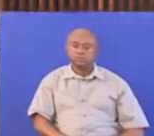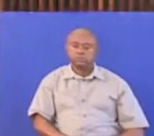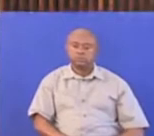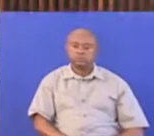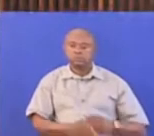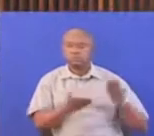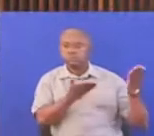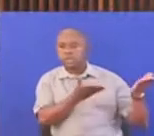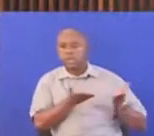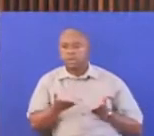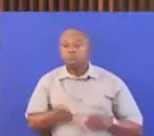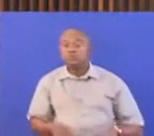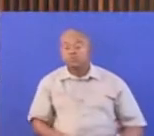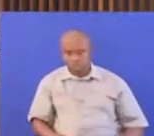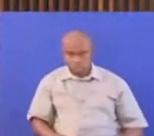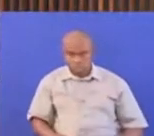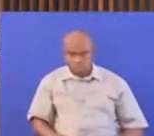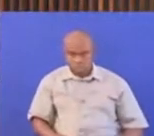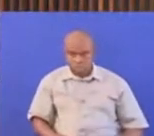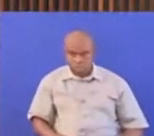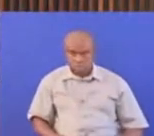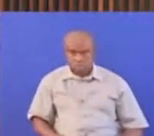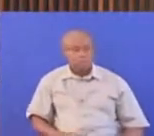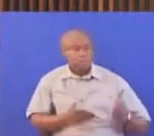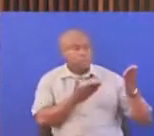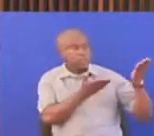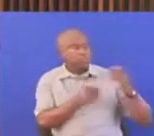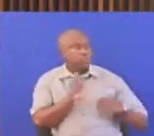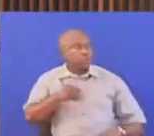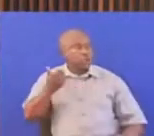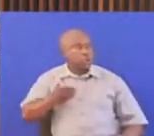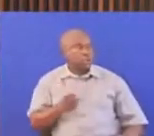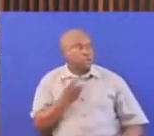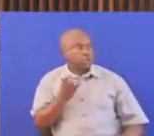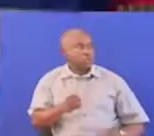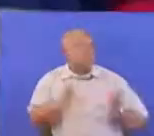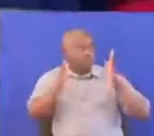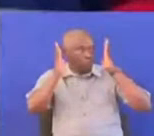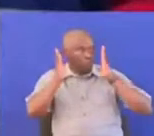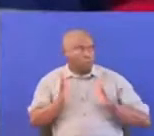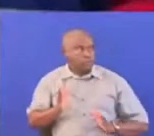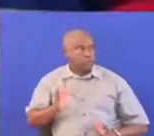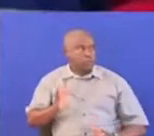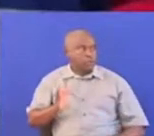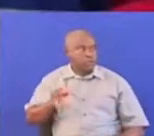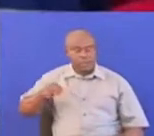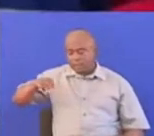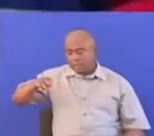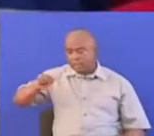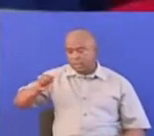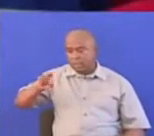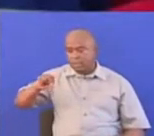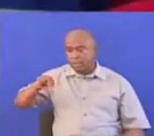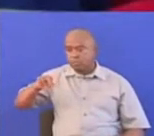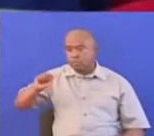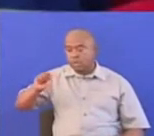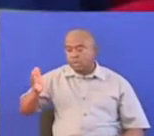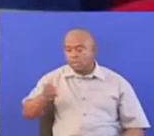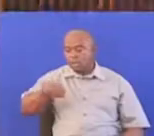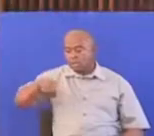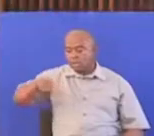Karibuni sana. Karibuni sana. Tunao wageni watatu wa Mheshimiwa Maimuna Pathan ambao ni familia yake kutoka jijini Dar es